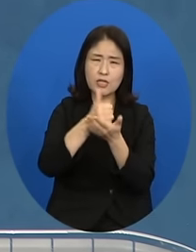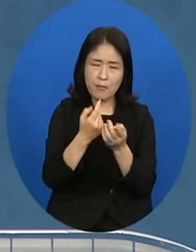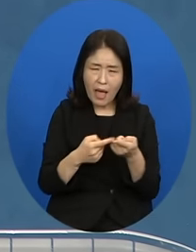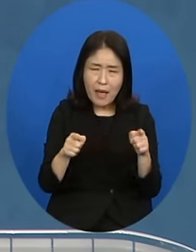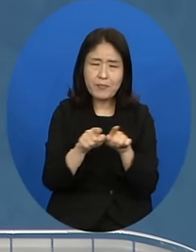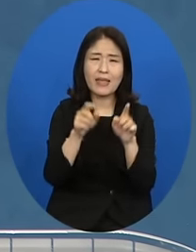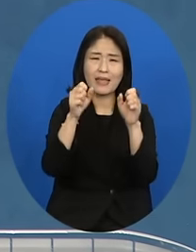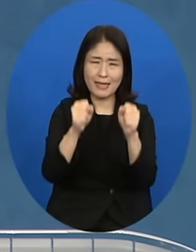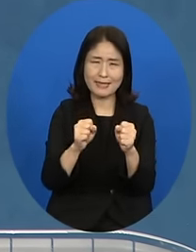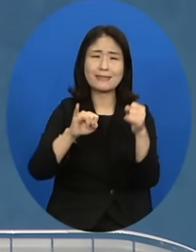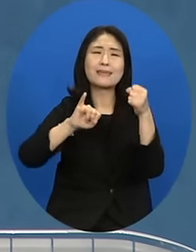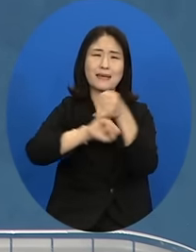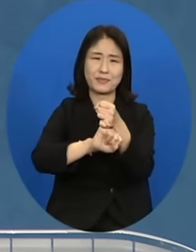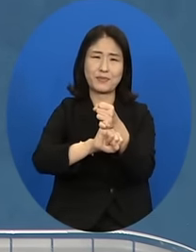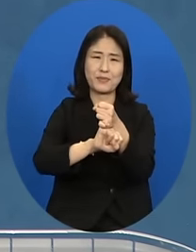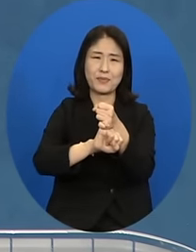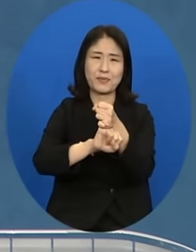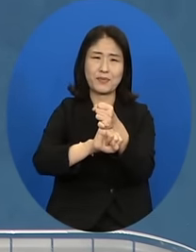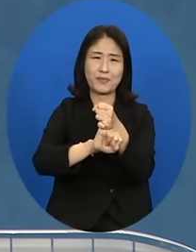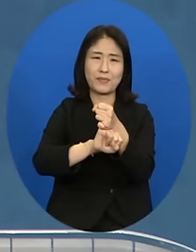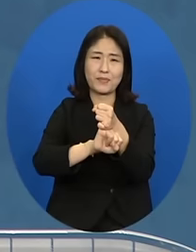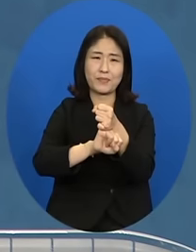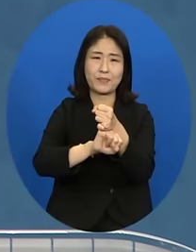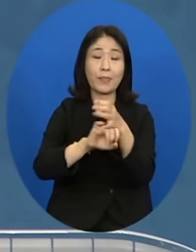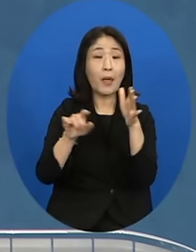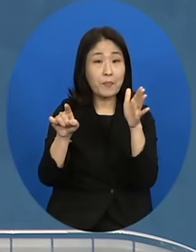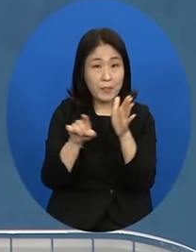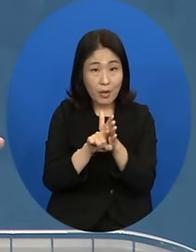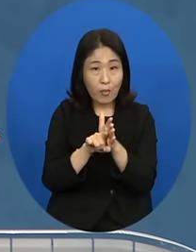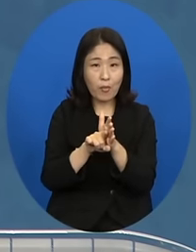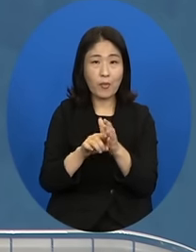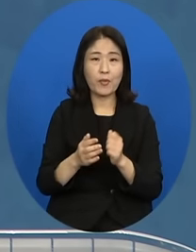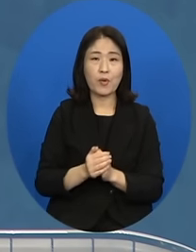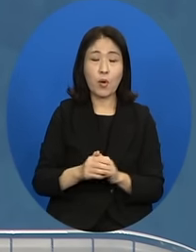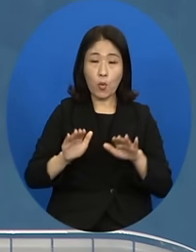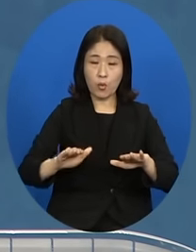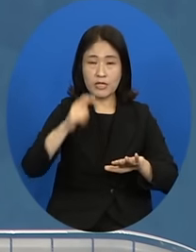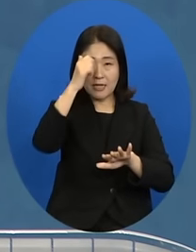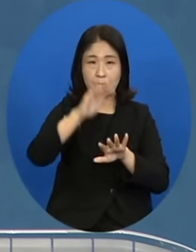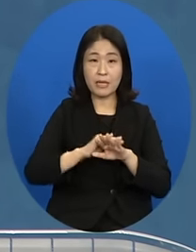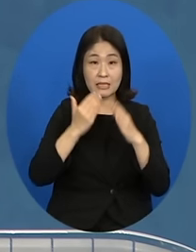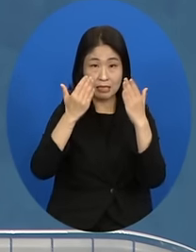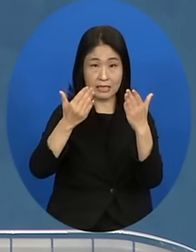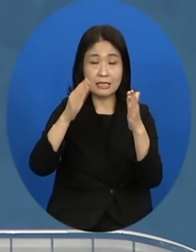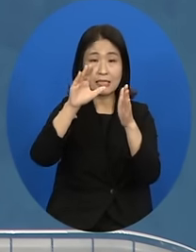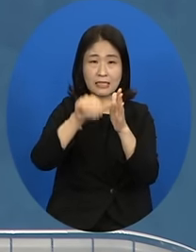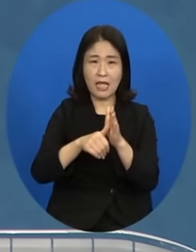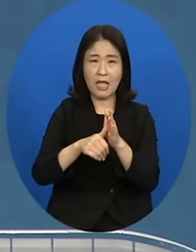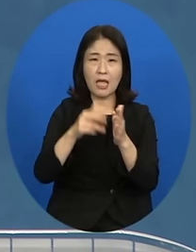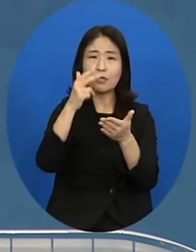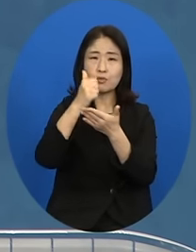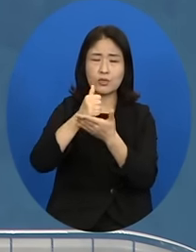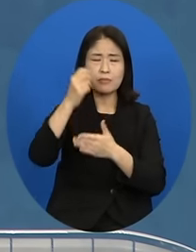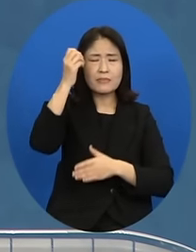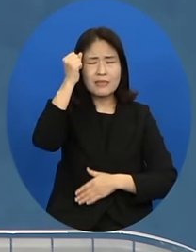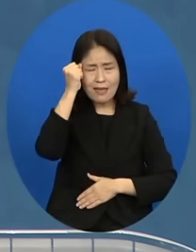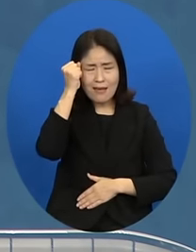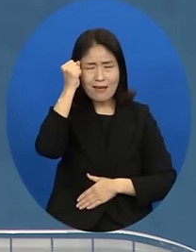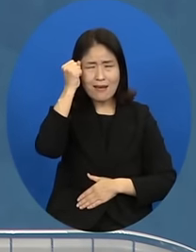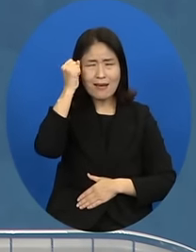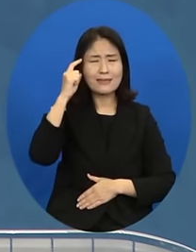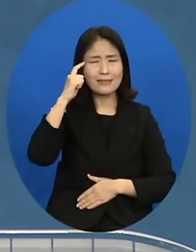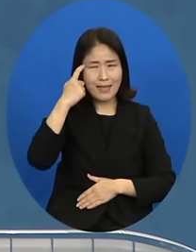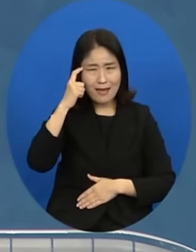있느니라고 주님이 약속을 하셨으니까 오늘도 우리가 예배할 때 주님 생각하고 바라보며